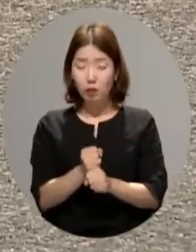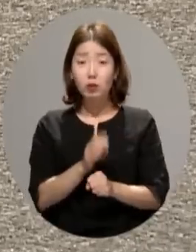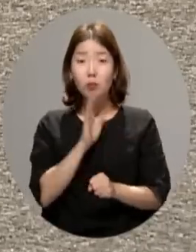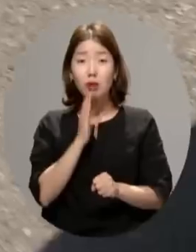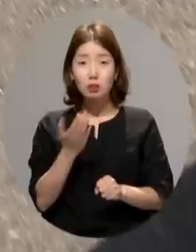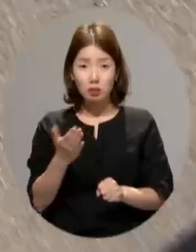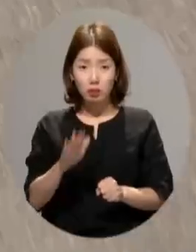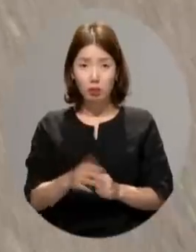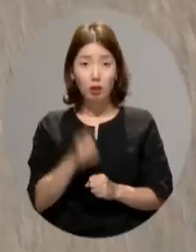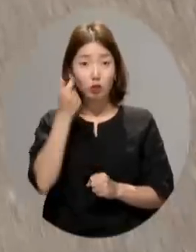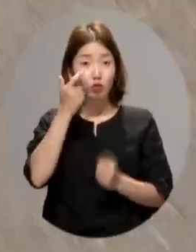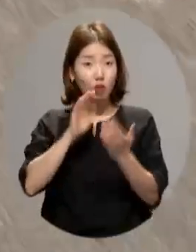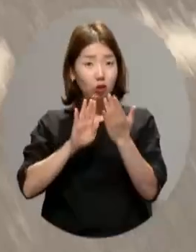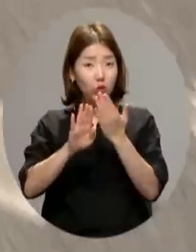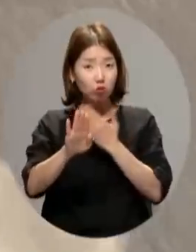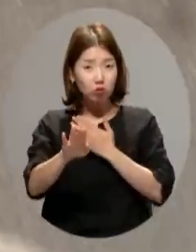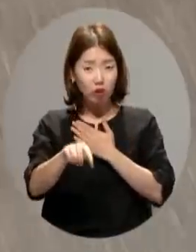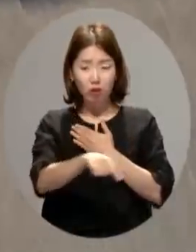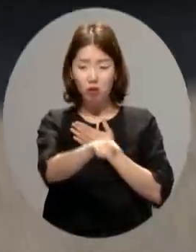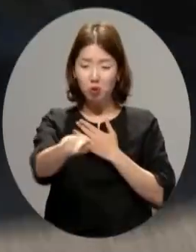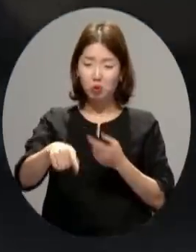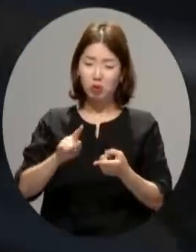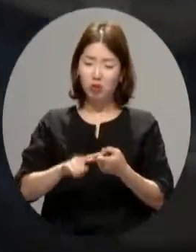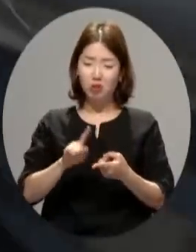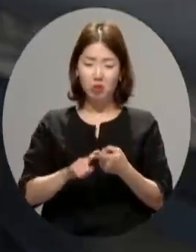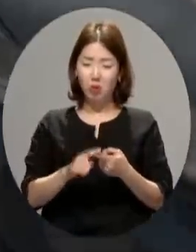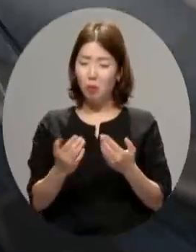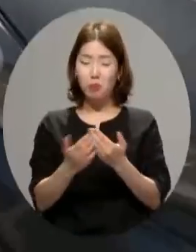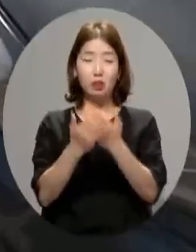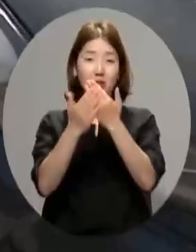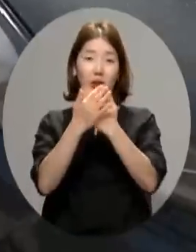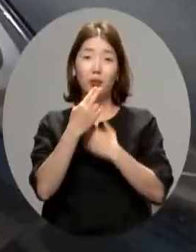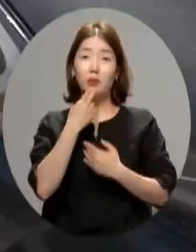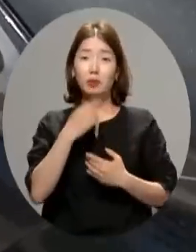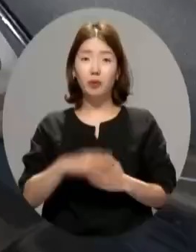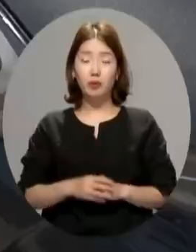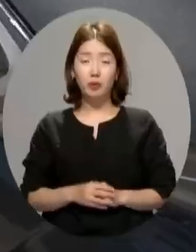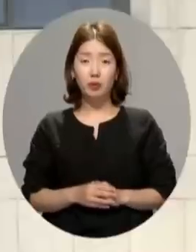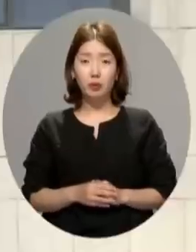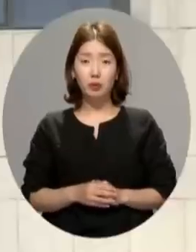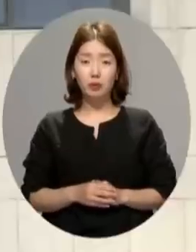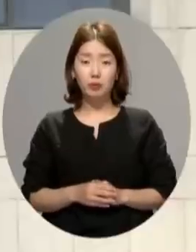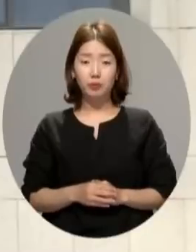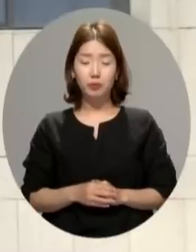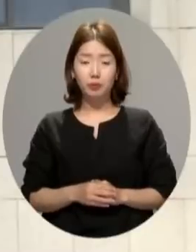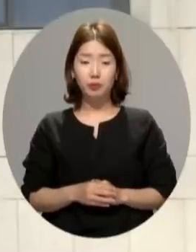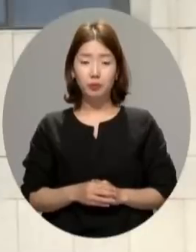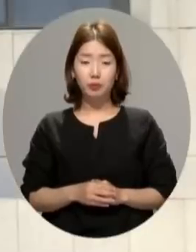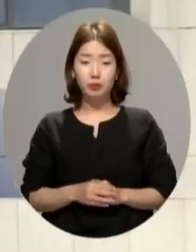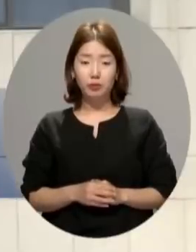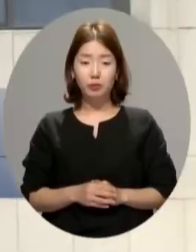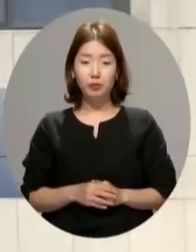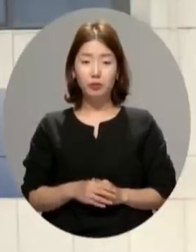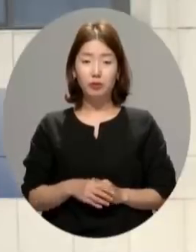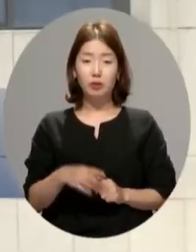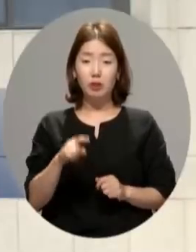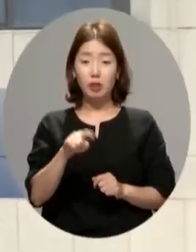도색했지만 6개월이 지난 지금도 사정은 별로 나아지지 않았습니다. 관련한 내용 대해서 이제